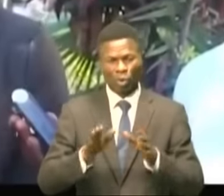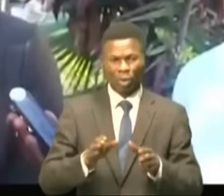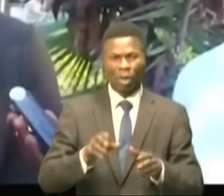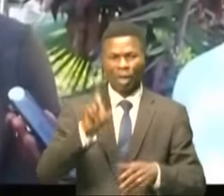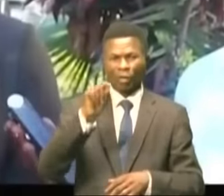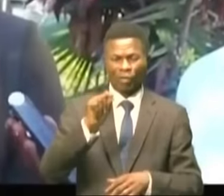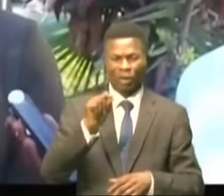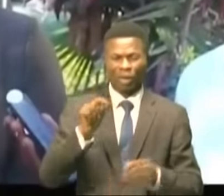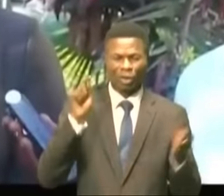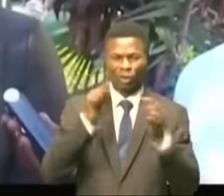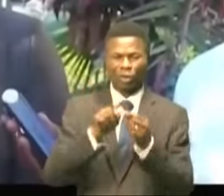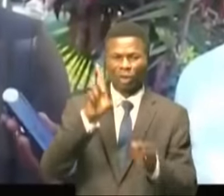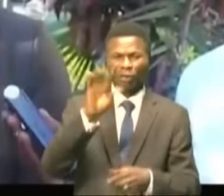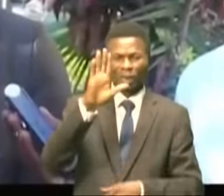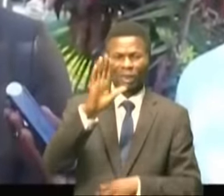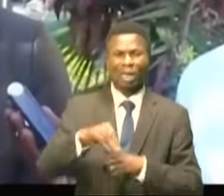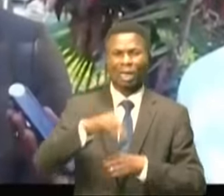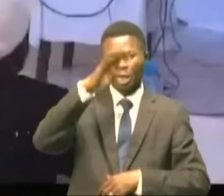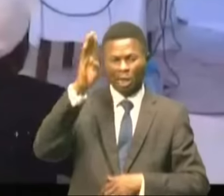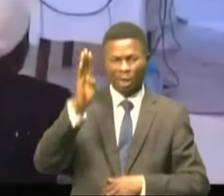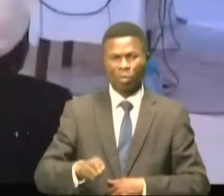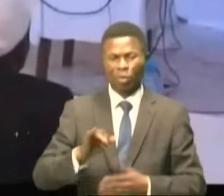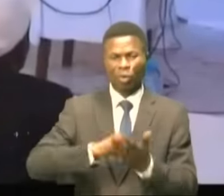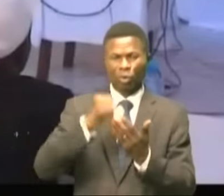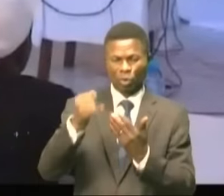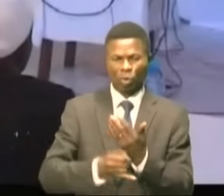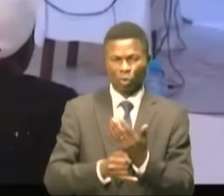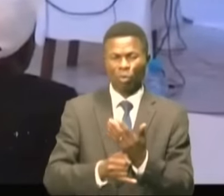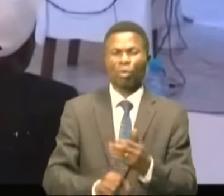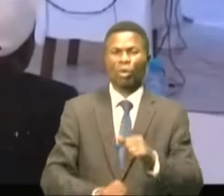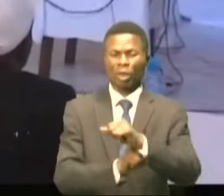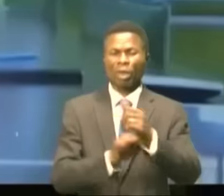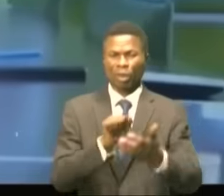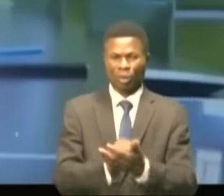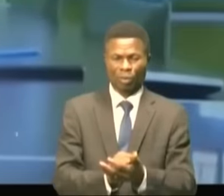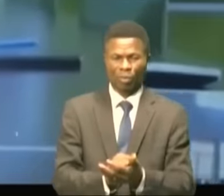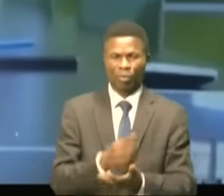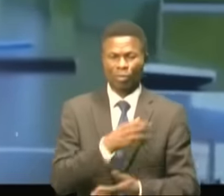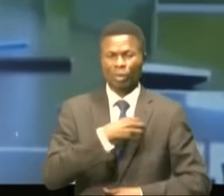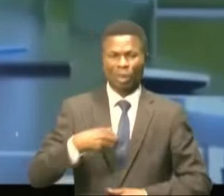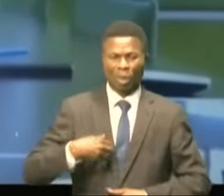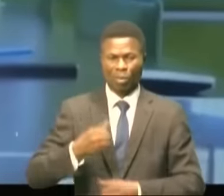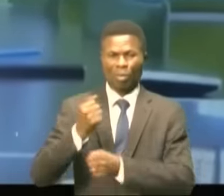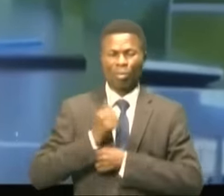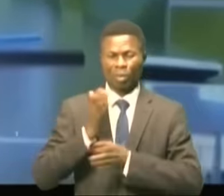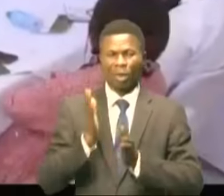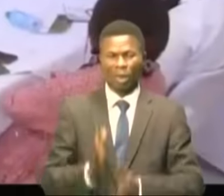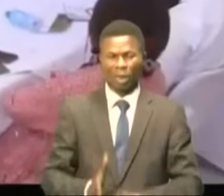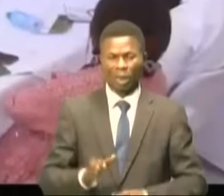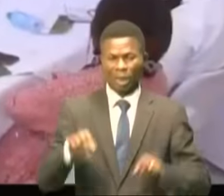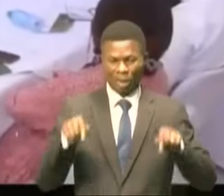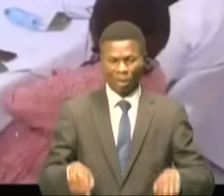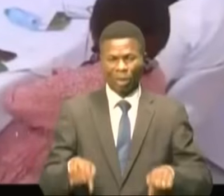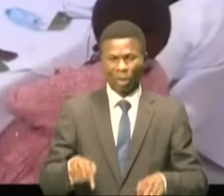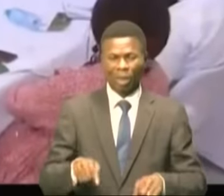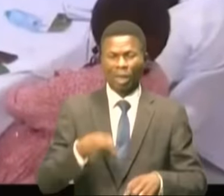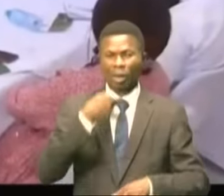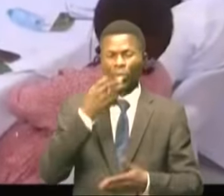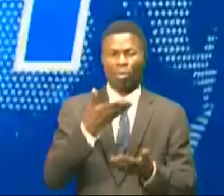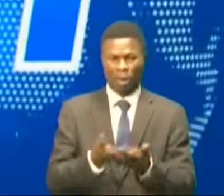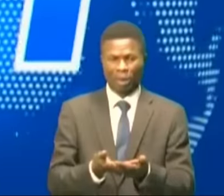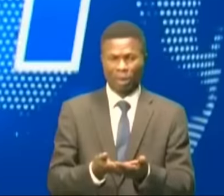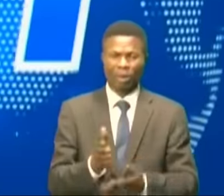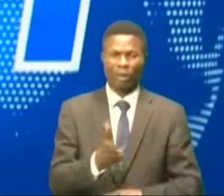à 25% pour le projet Femmes en Action. Il importe de souligner que l'ambassadrice du Canada à RDC est intervenu en vidéoconférence.